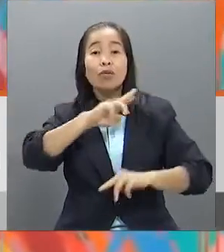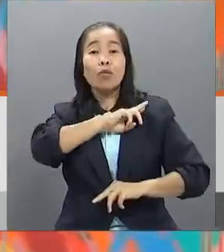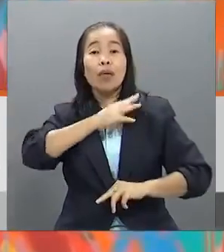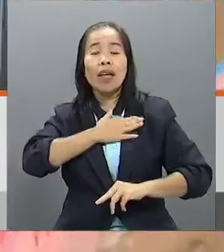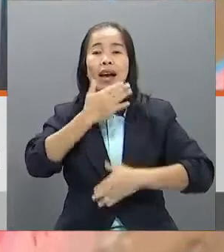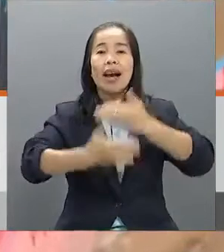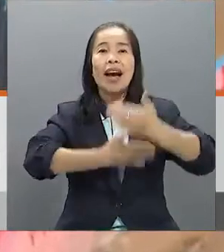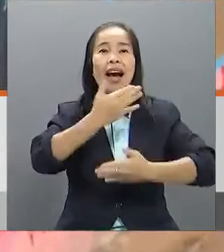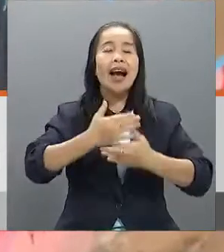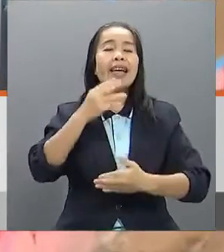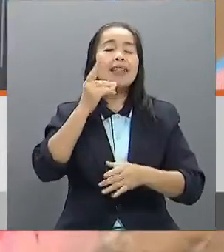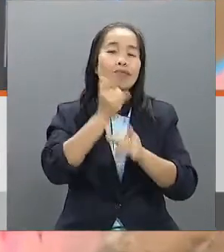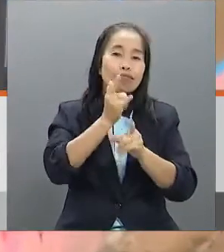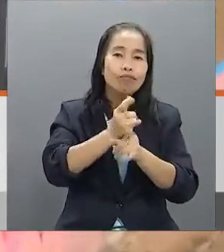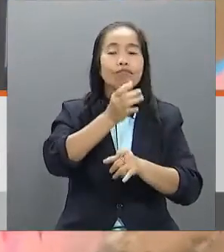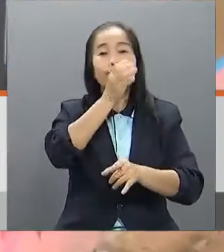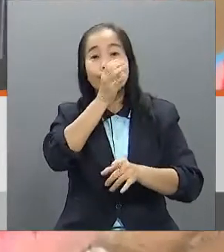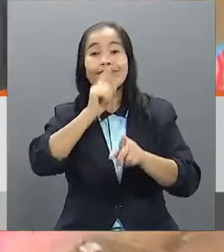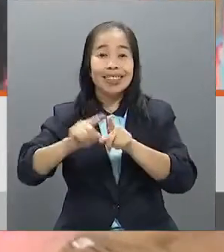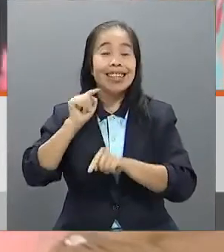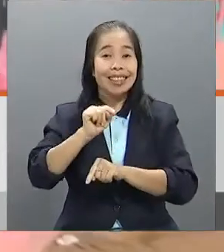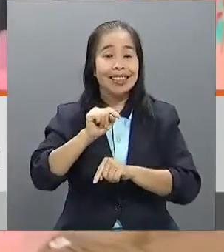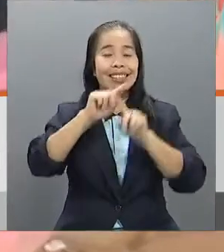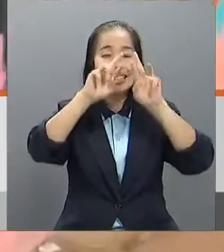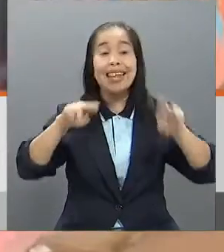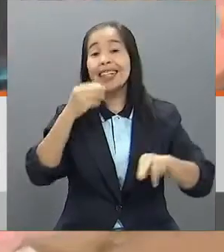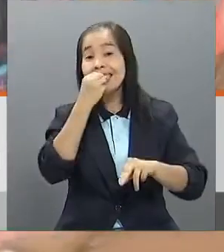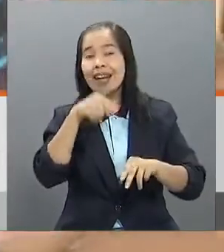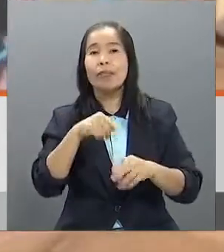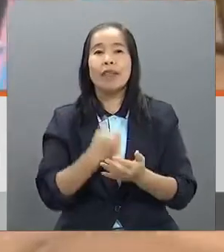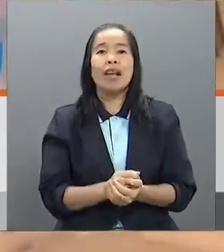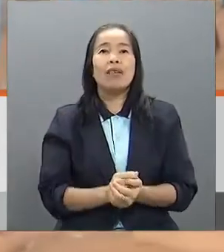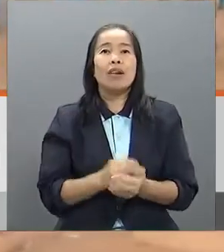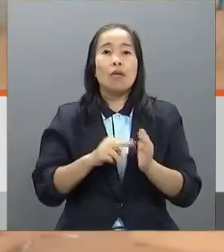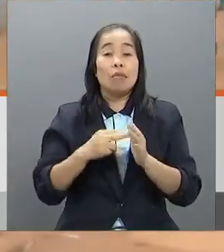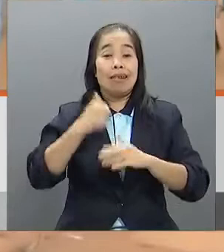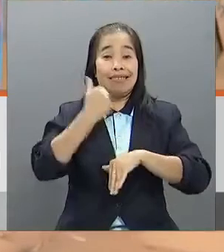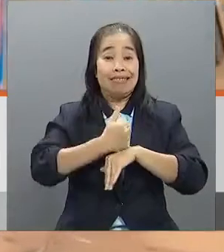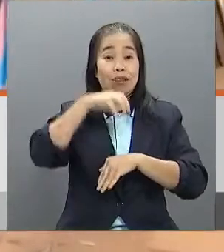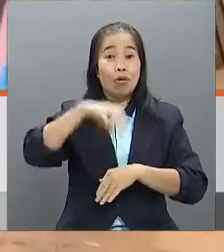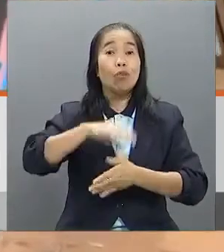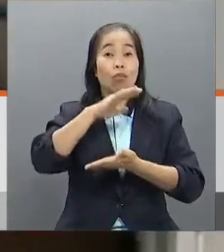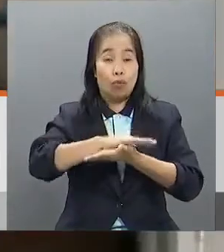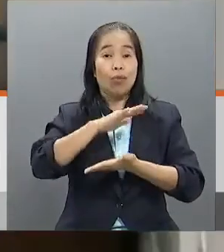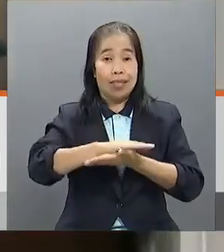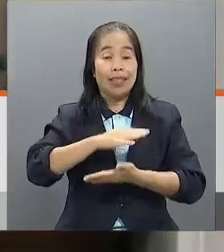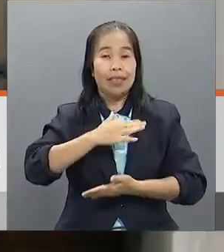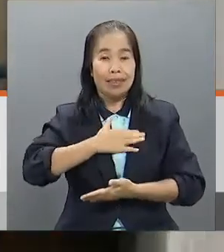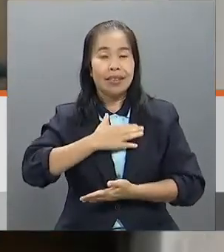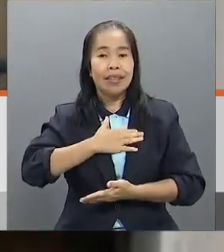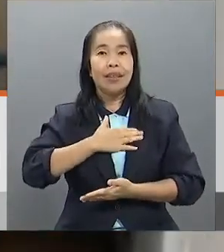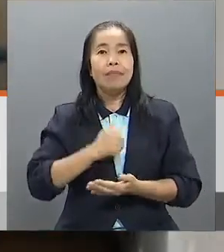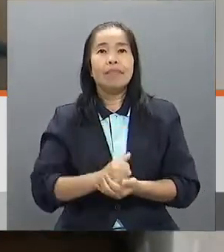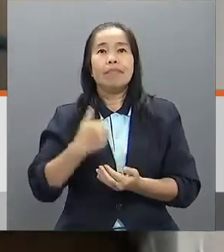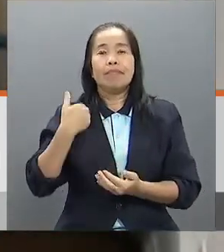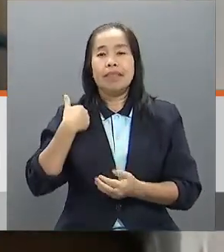นาแกอำเภอเรณูนครเป็นจุดที่ผู้อำนวยการโรงเรียนระดับประถมศึกษาในอำเภอบ้านแพงจังหวัดนครพนมได้ตั้งกล้องแอบ